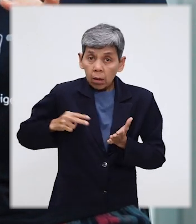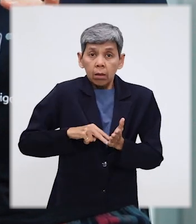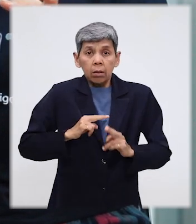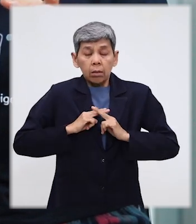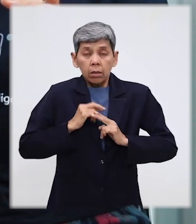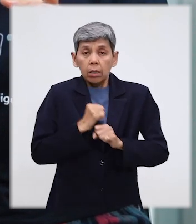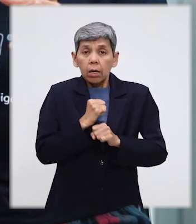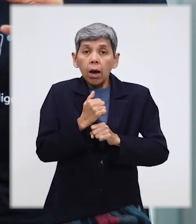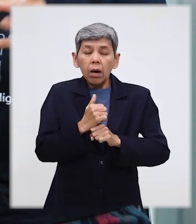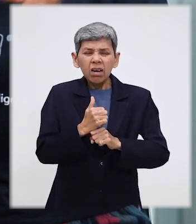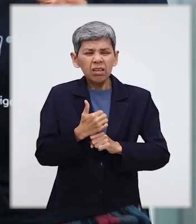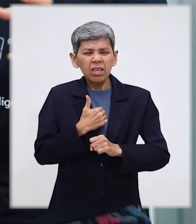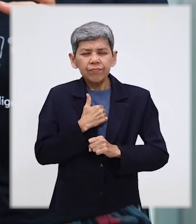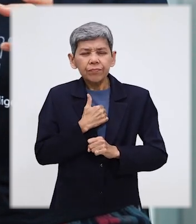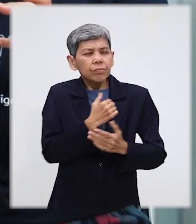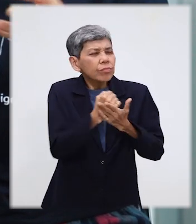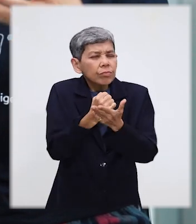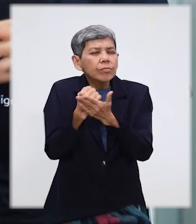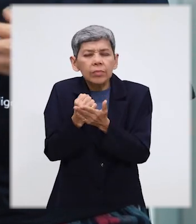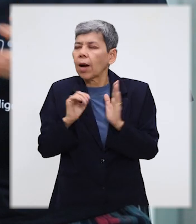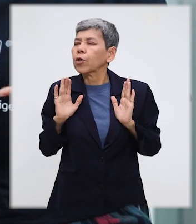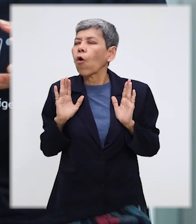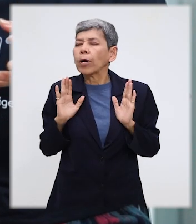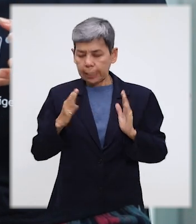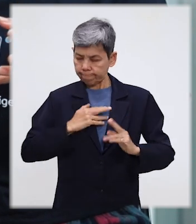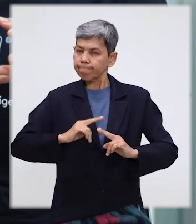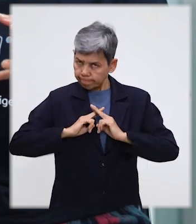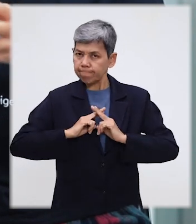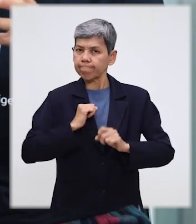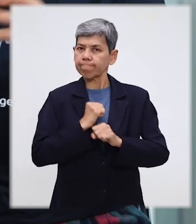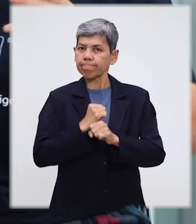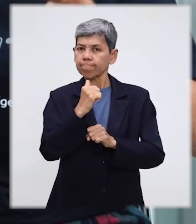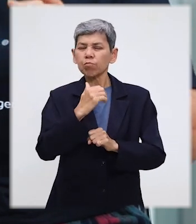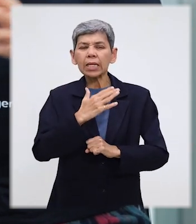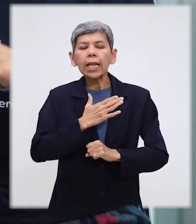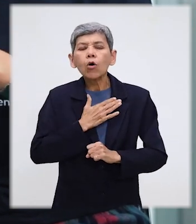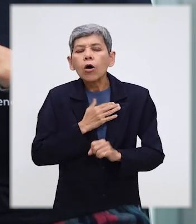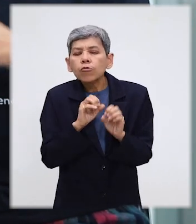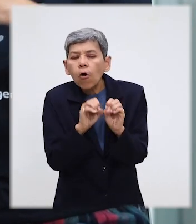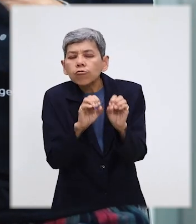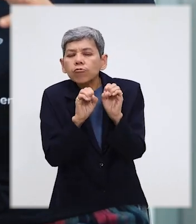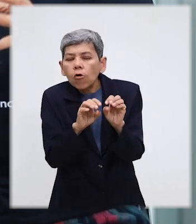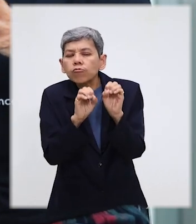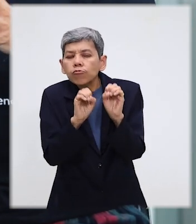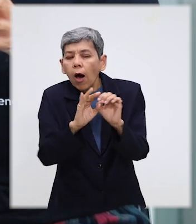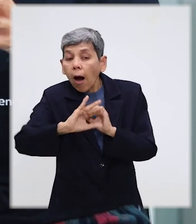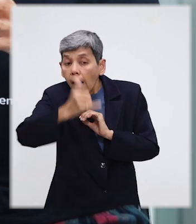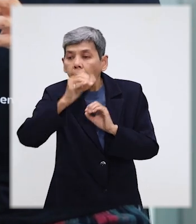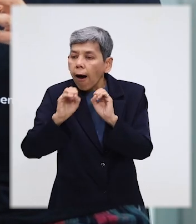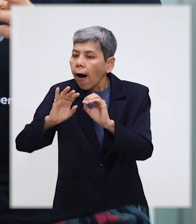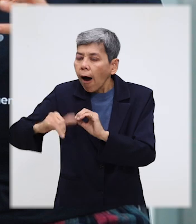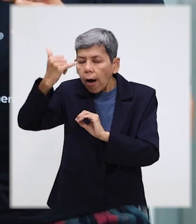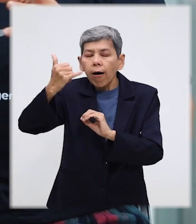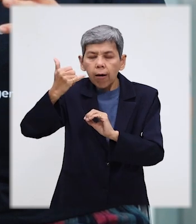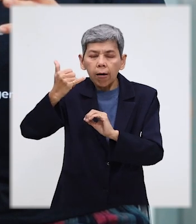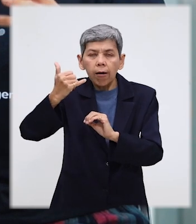ที่ไม่ต้องพึ่งพาหน่วยงานภาครัฐจนเกินไปหรือพึ่งพาคือเราเป็นแค่โค้ชอะอยากถอยหลังออกมาเพ